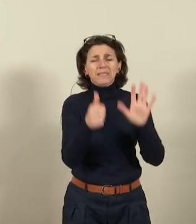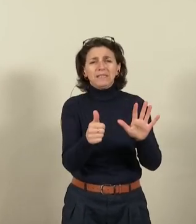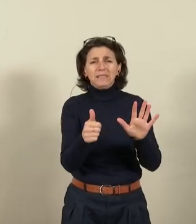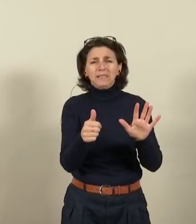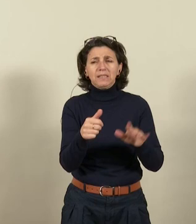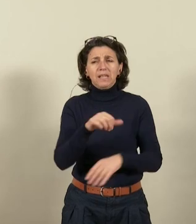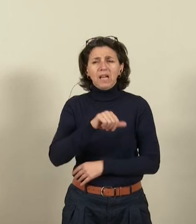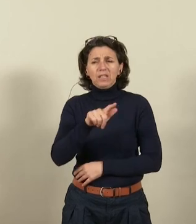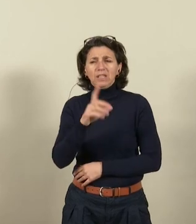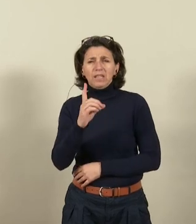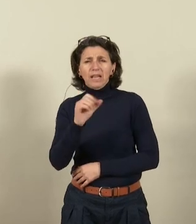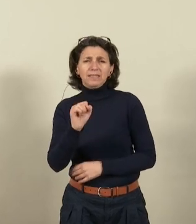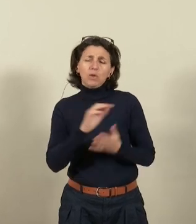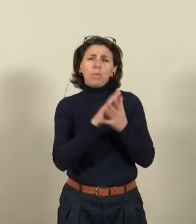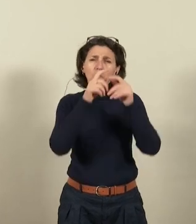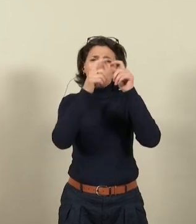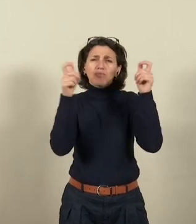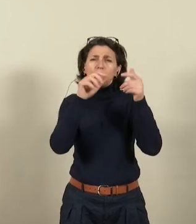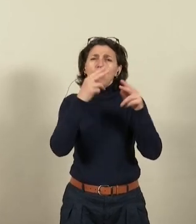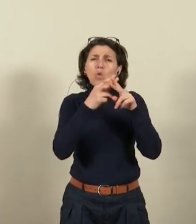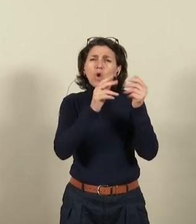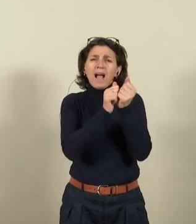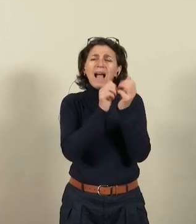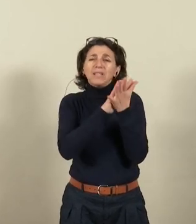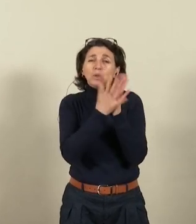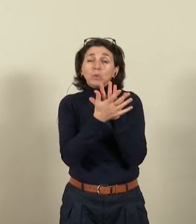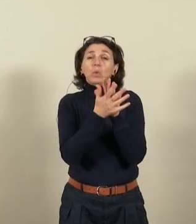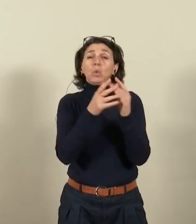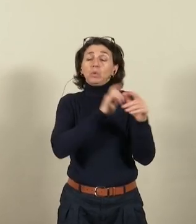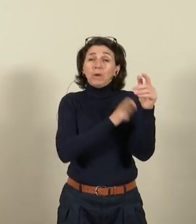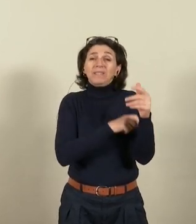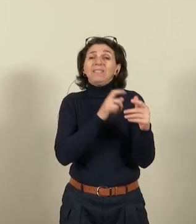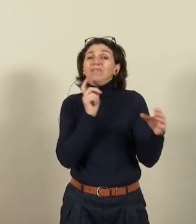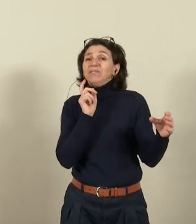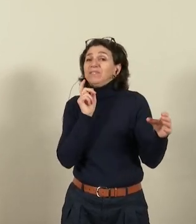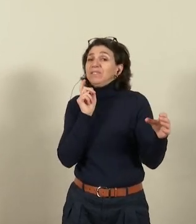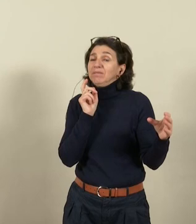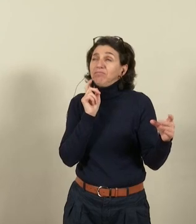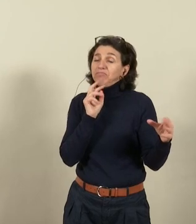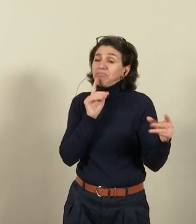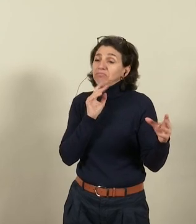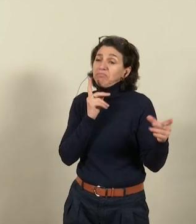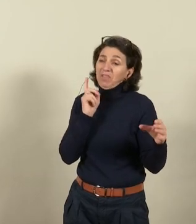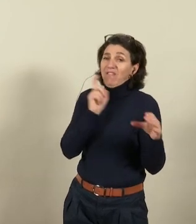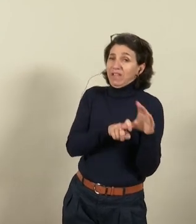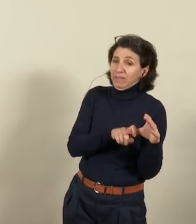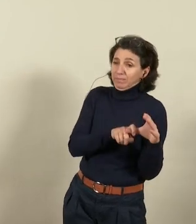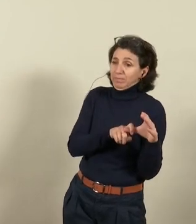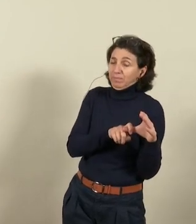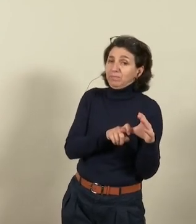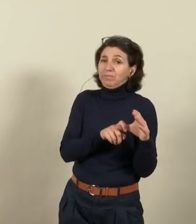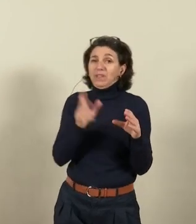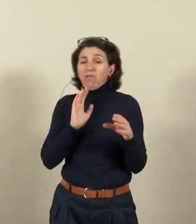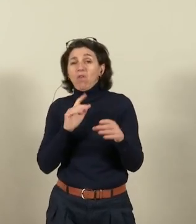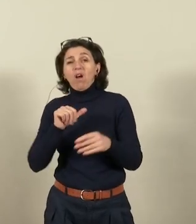sportive agréé à association euh sportive affiliée à une fédération sportive agréée pour